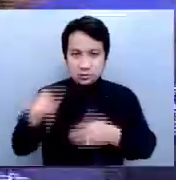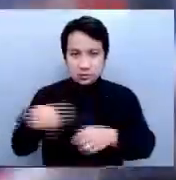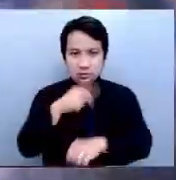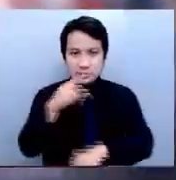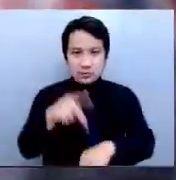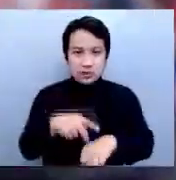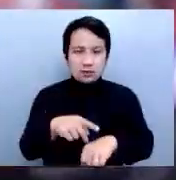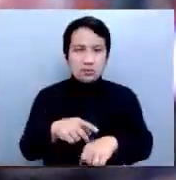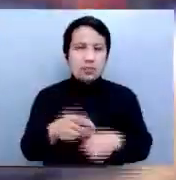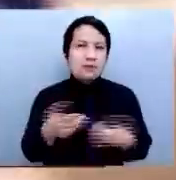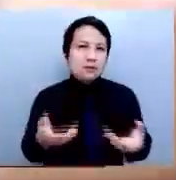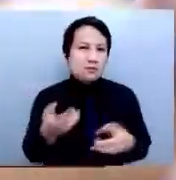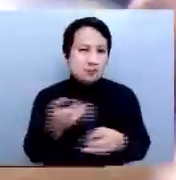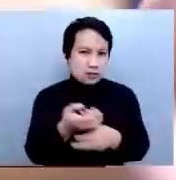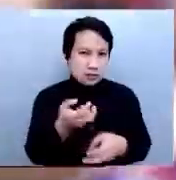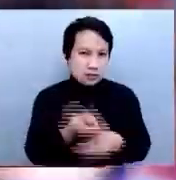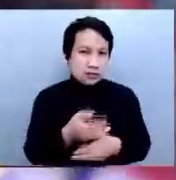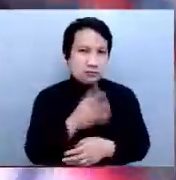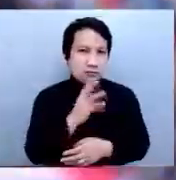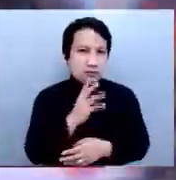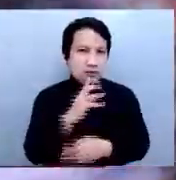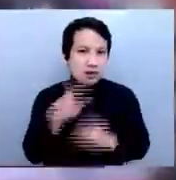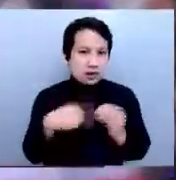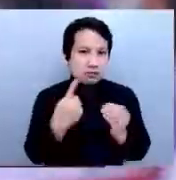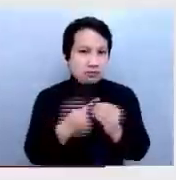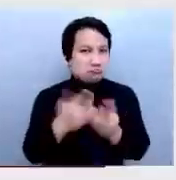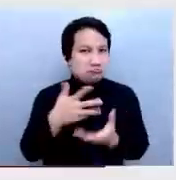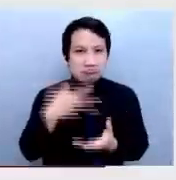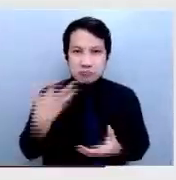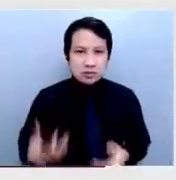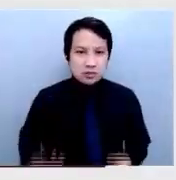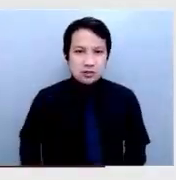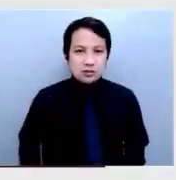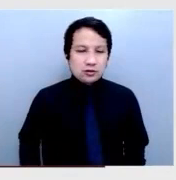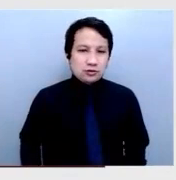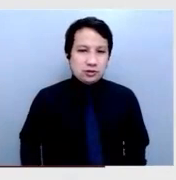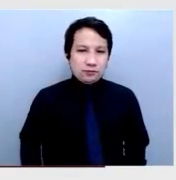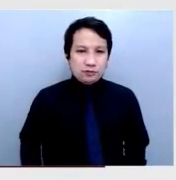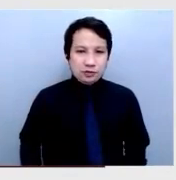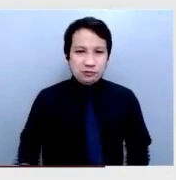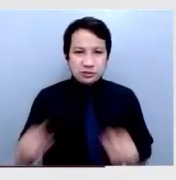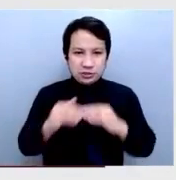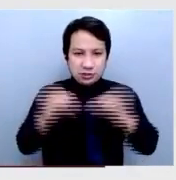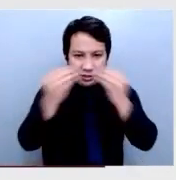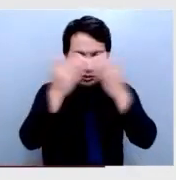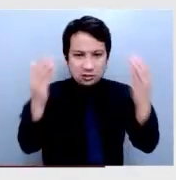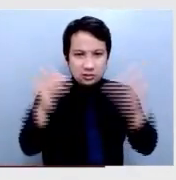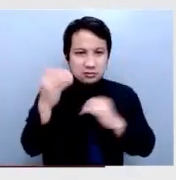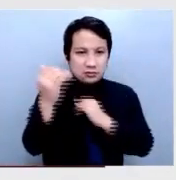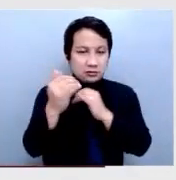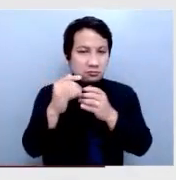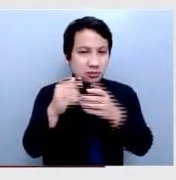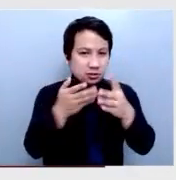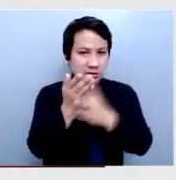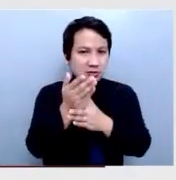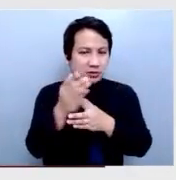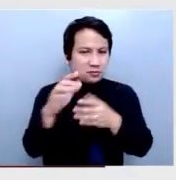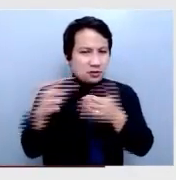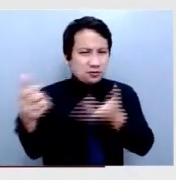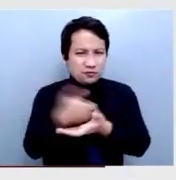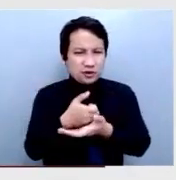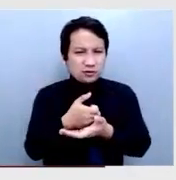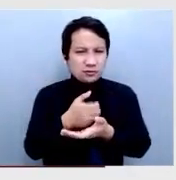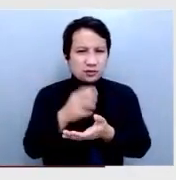kaya mas mahirap daw magsalita laban sa katiwalian. Pinagbasehan ng Transparency International ang mga datos mula sa World